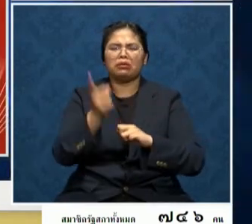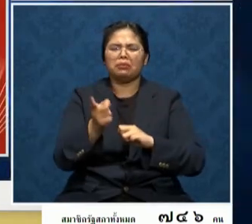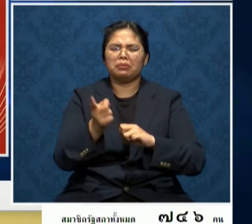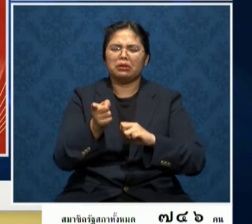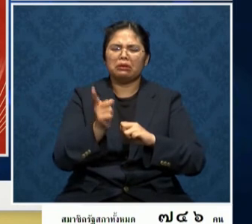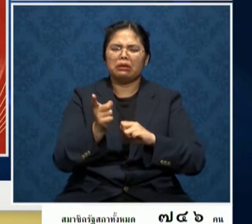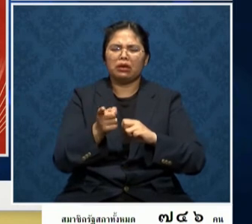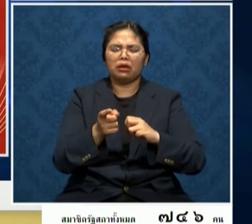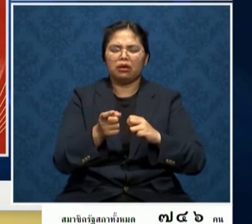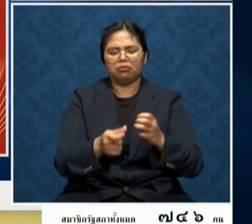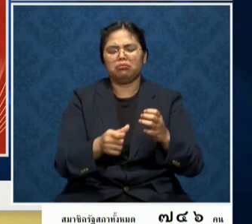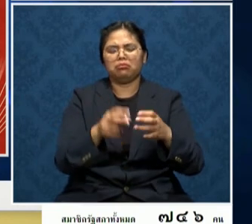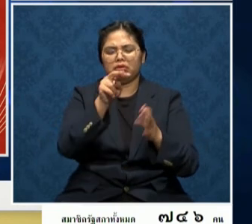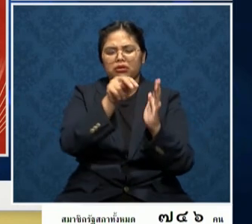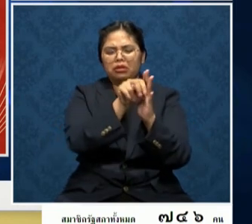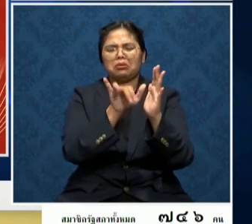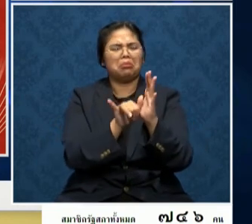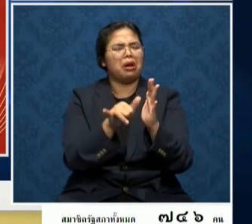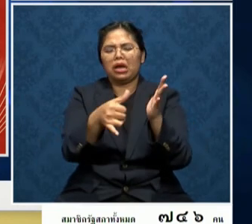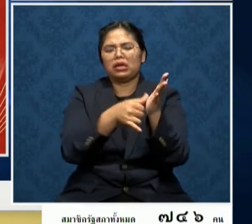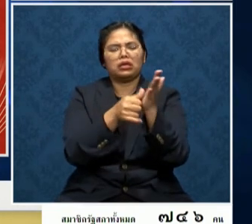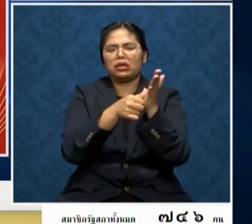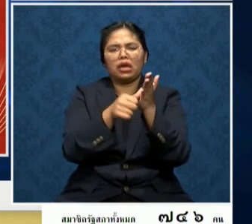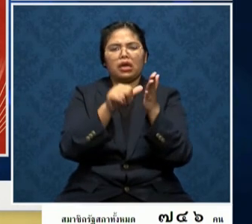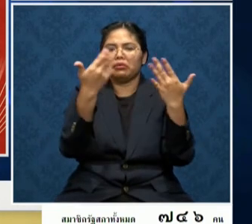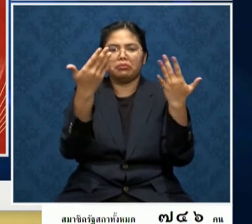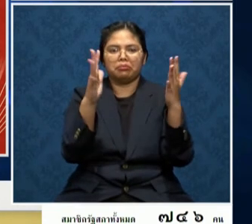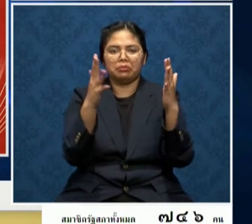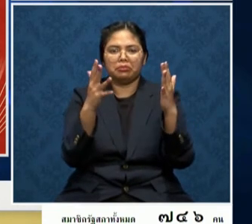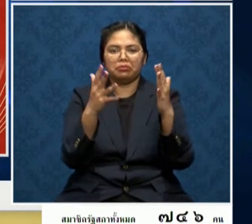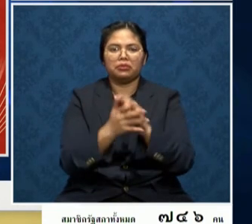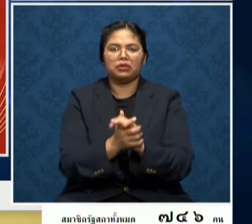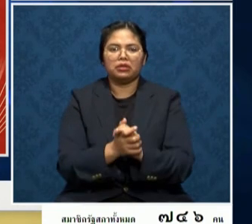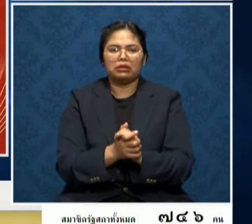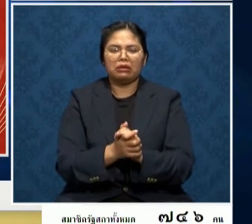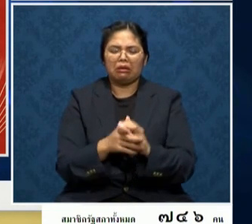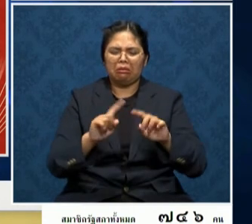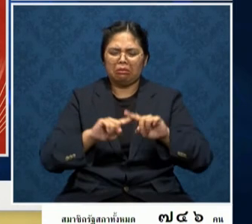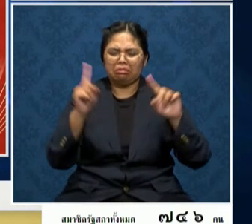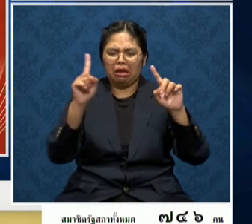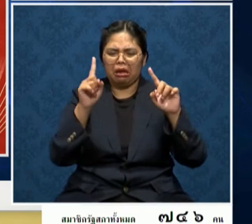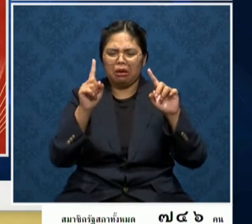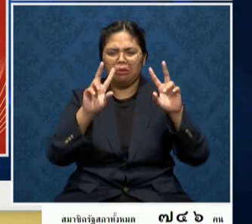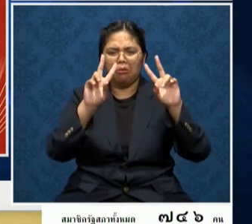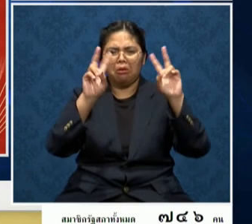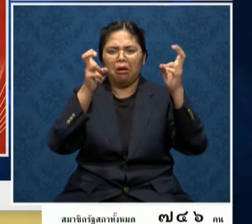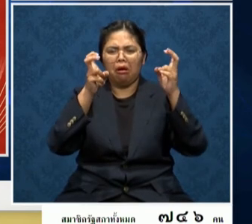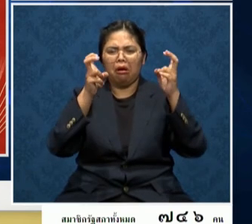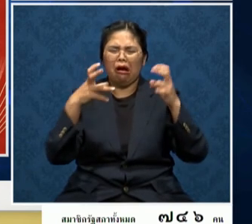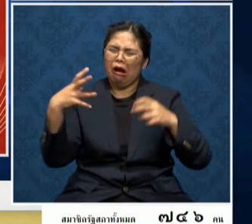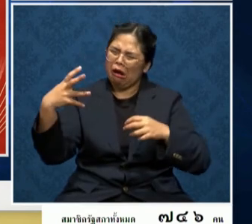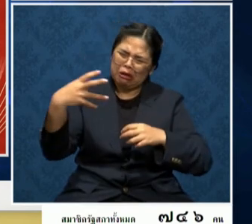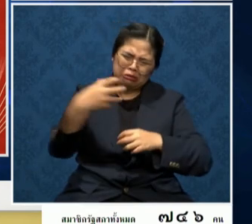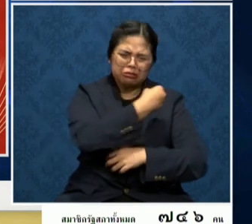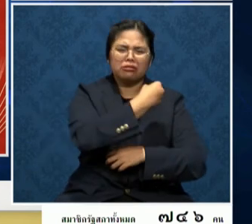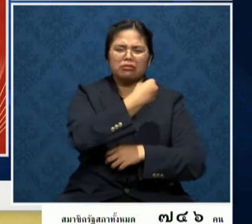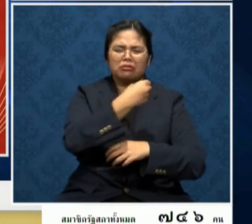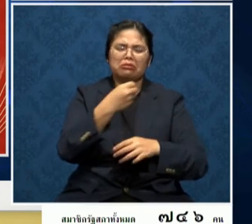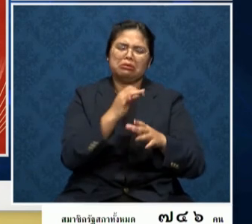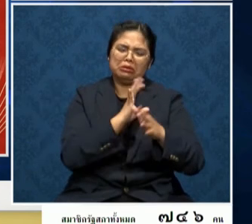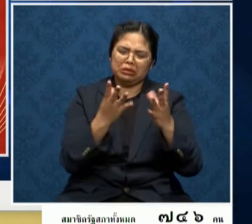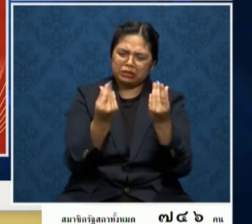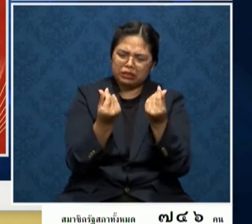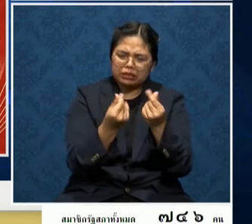ไม่มีนโยบายแก้แต่เปิดหัวด้วยการเดินหน้าแย่งยึดสิทธิในที่ดินของชาวบ้านต่อหรือว่า